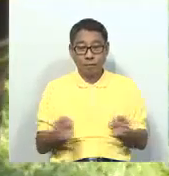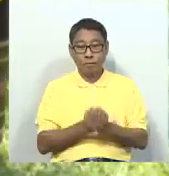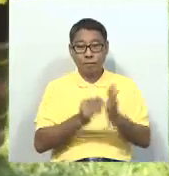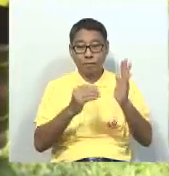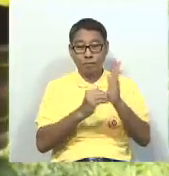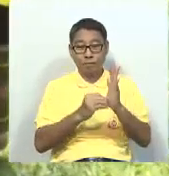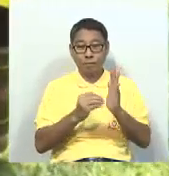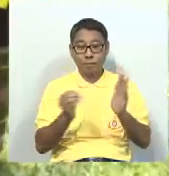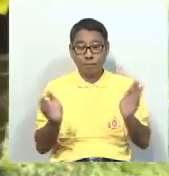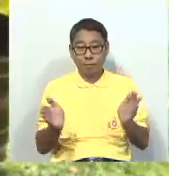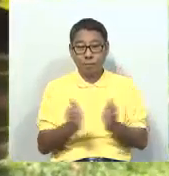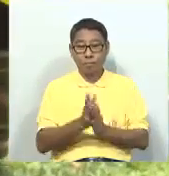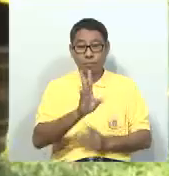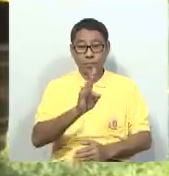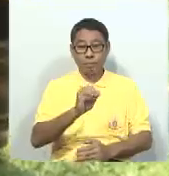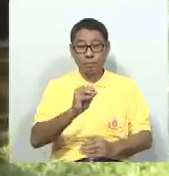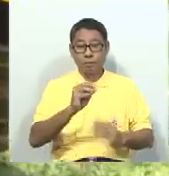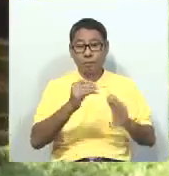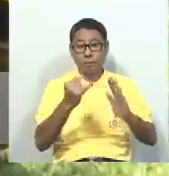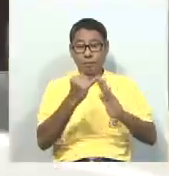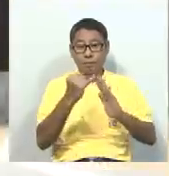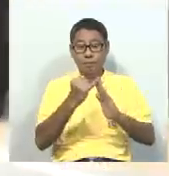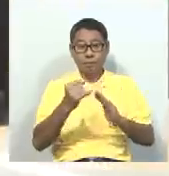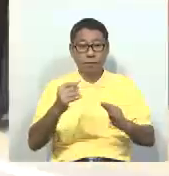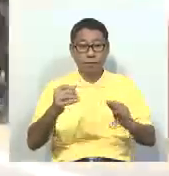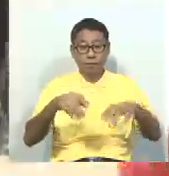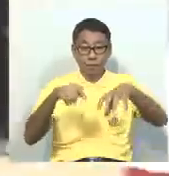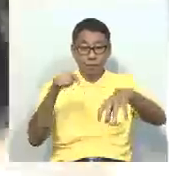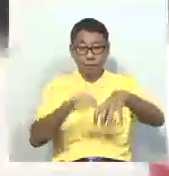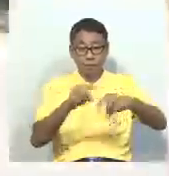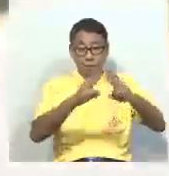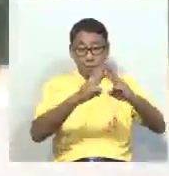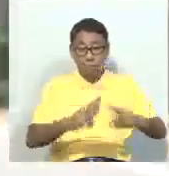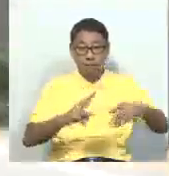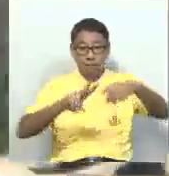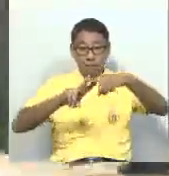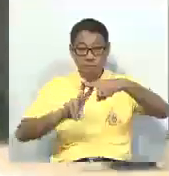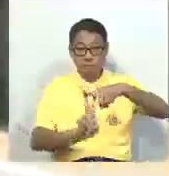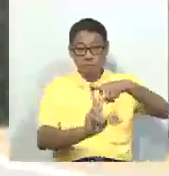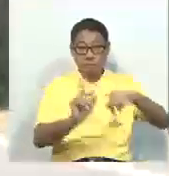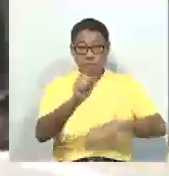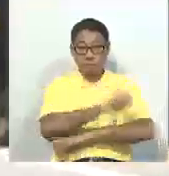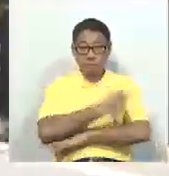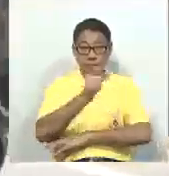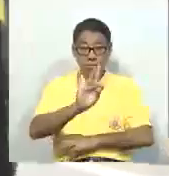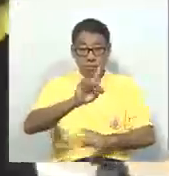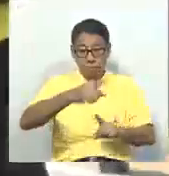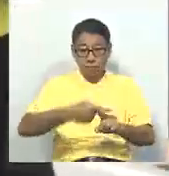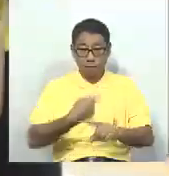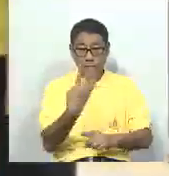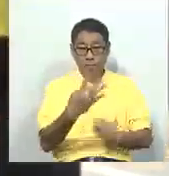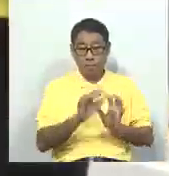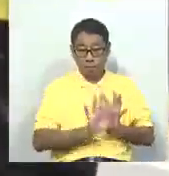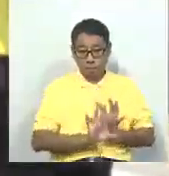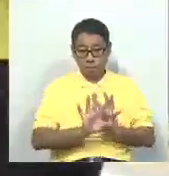ครและ76จังหวัดณวัดสุทัศน์เทพวรารามราชวรมหาวิหารวันที่18เมษายนและแห่